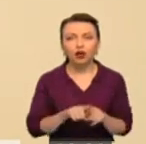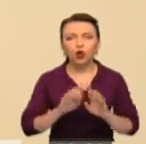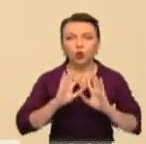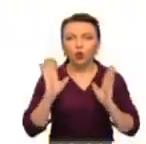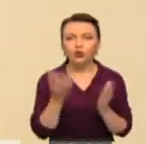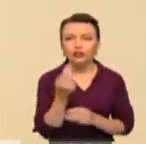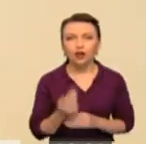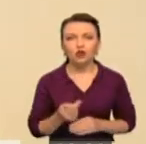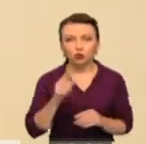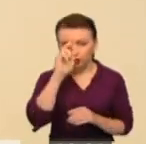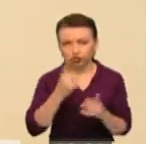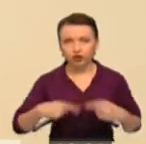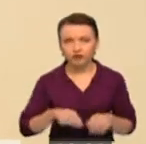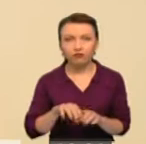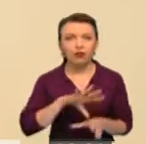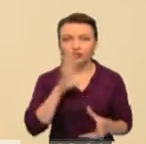держави в принципі.